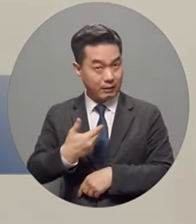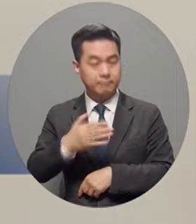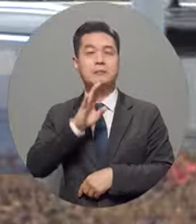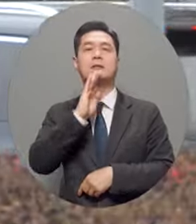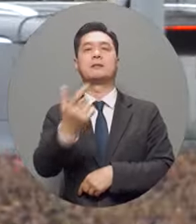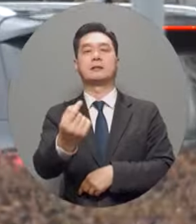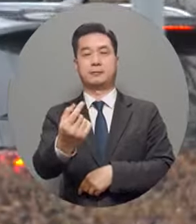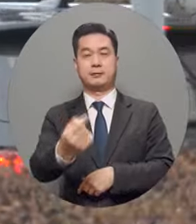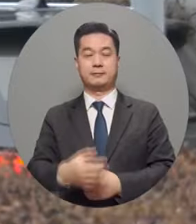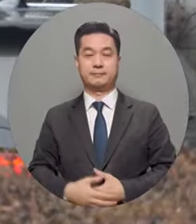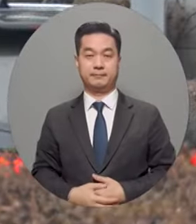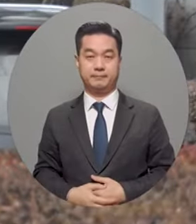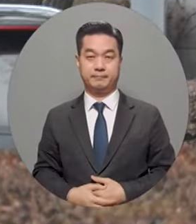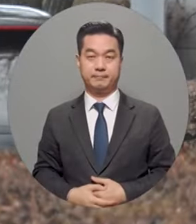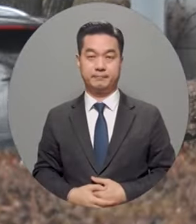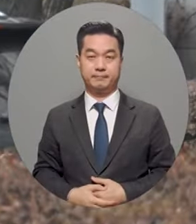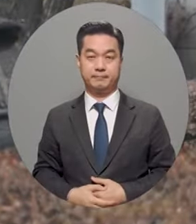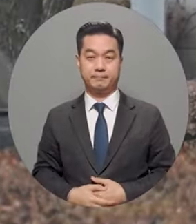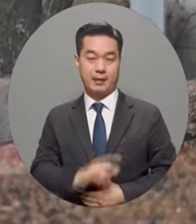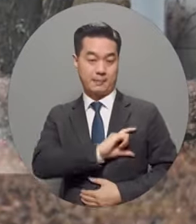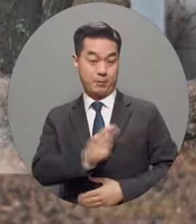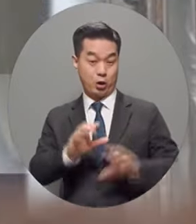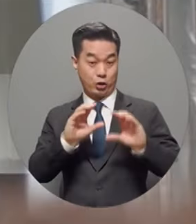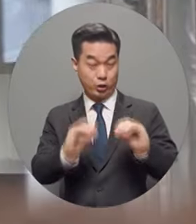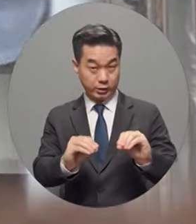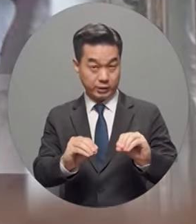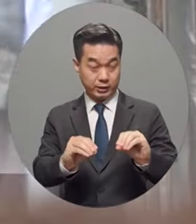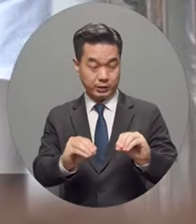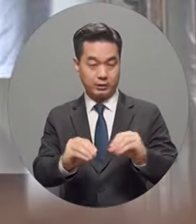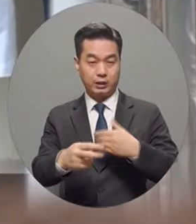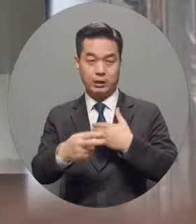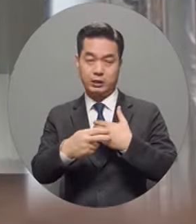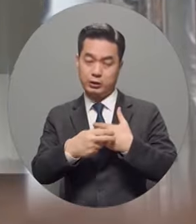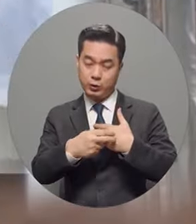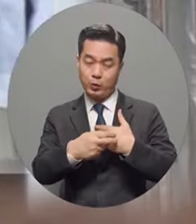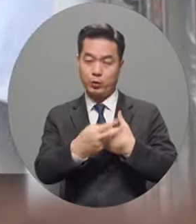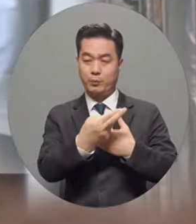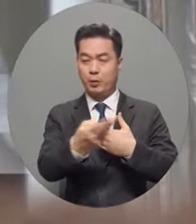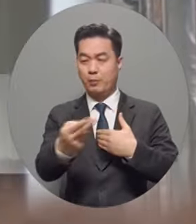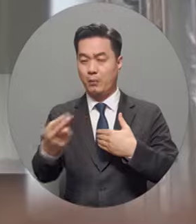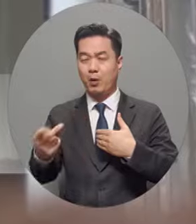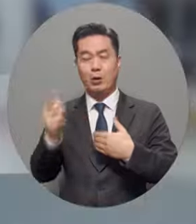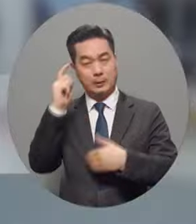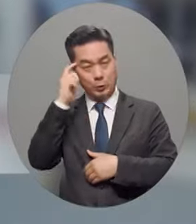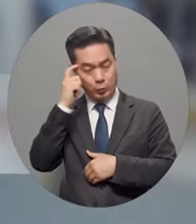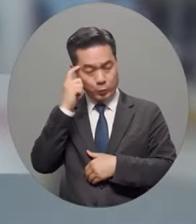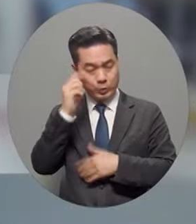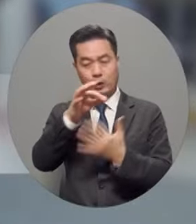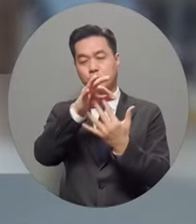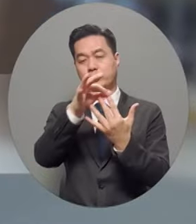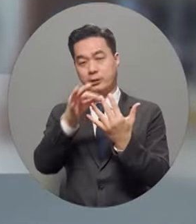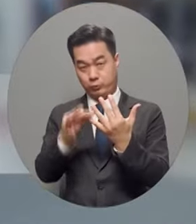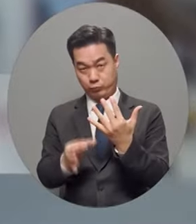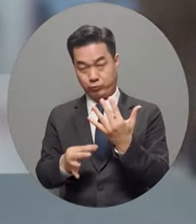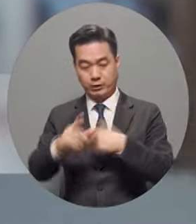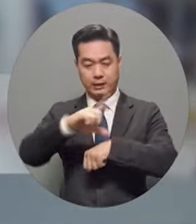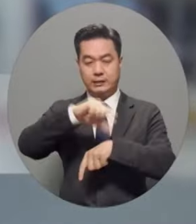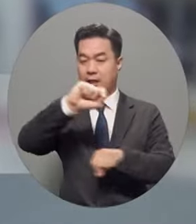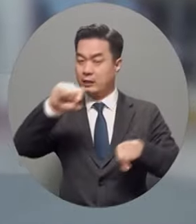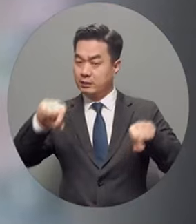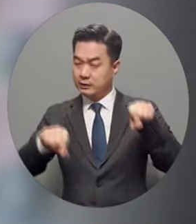있니다 다만 면허 정지 처분은 의료 공백을 고려해 순차적으로 진행하고 법적 절차에 따라 시간이 걸릴 수